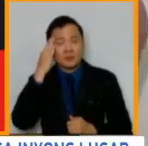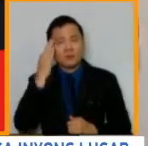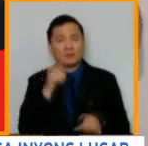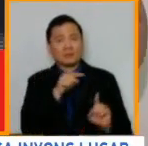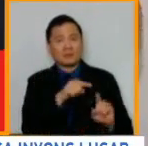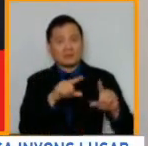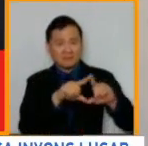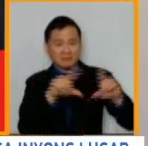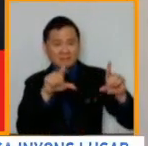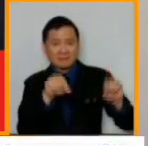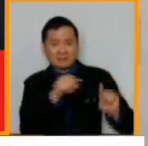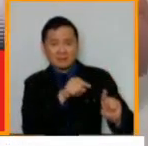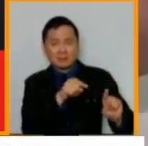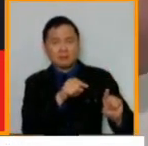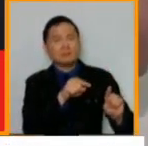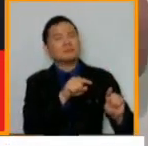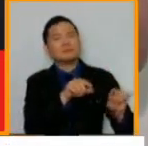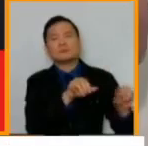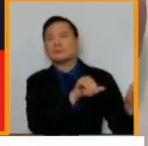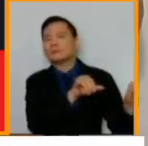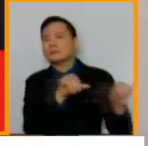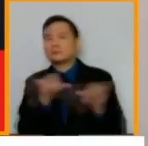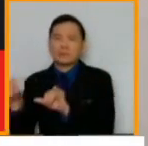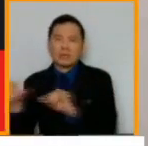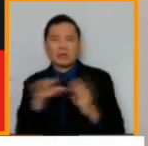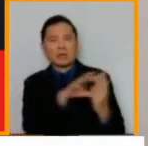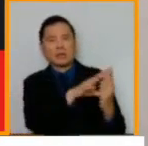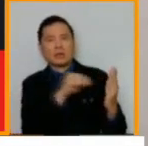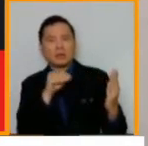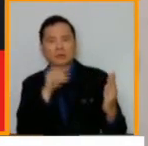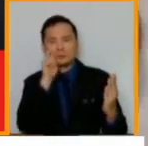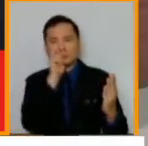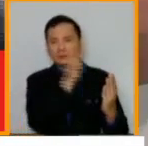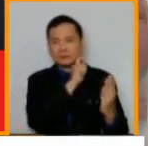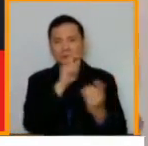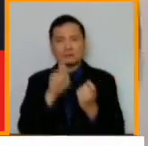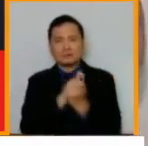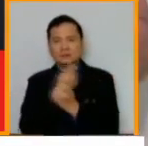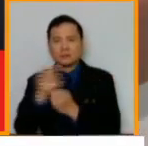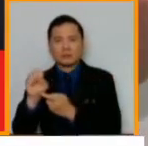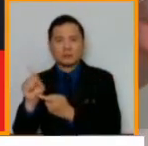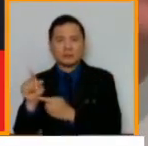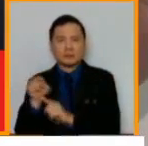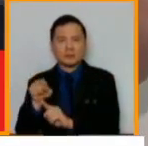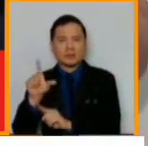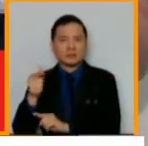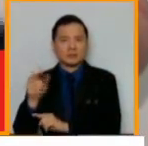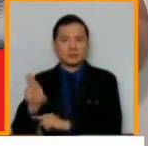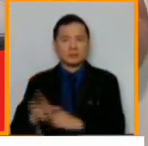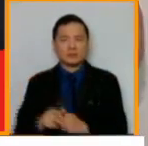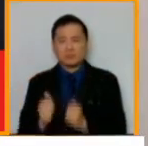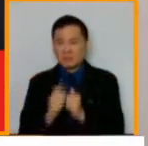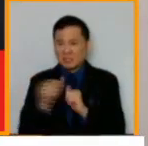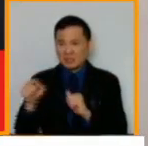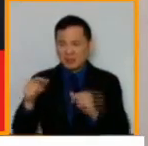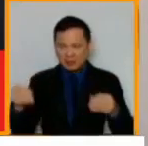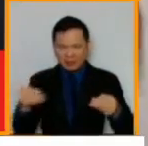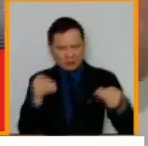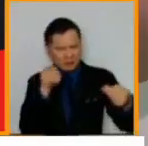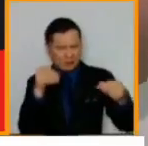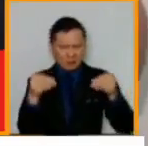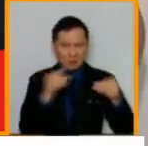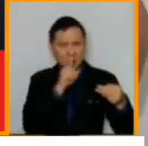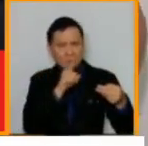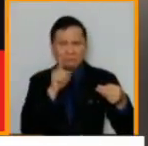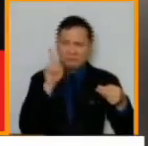original na ini-issue ng Manila LGU. Kaya kapag ipresenta lang ng ganito ay mahirap makita kung peke o original ba yung vaccination